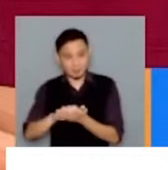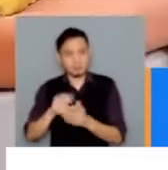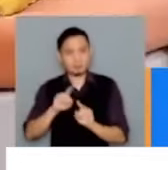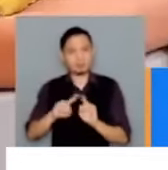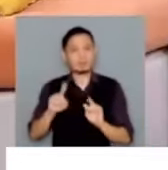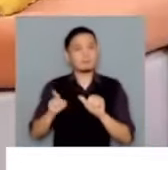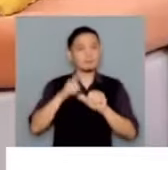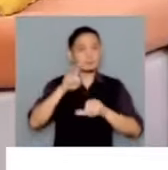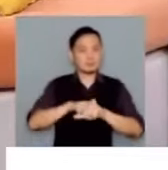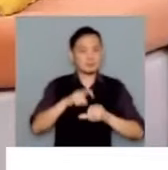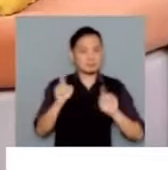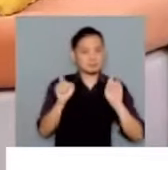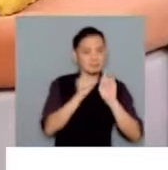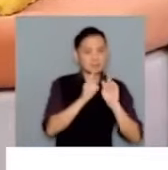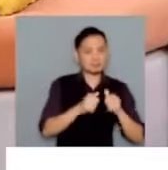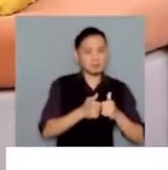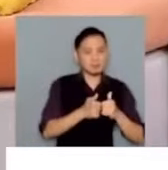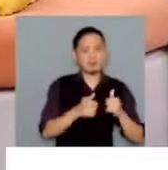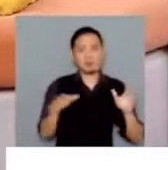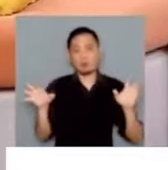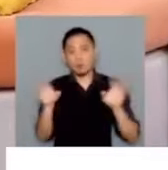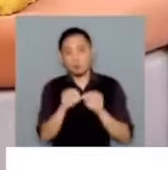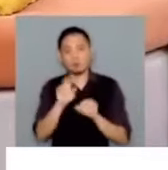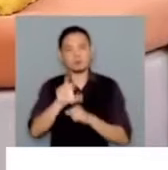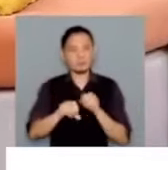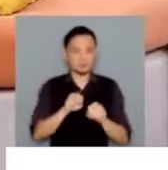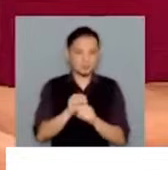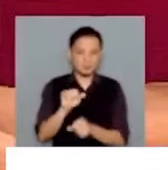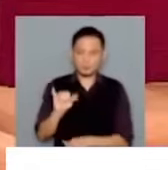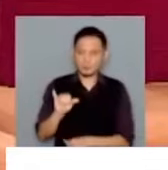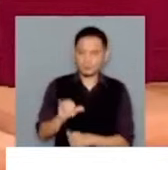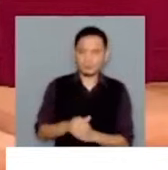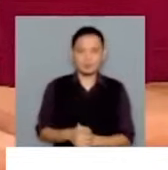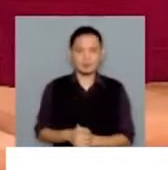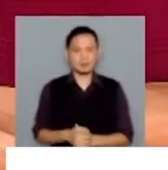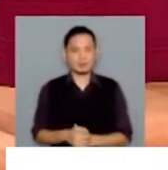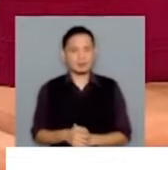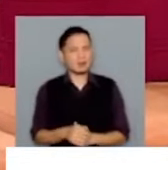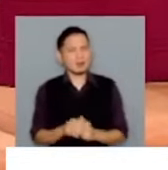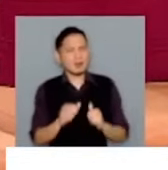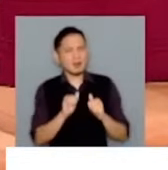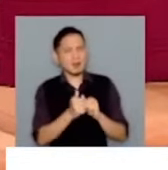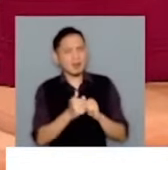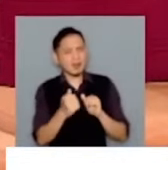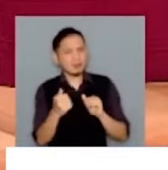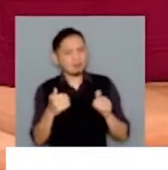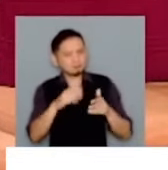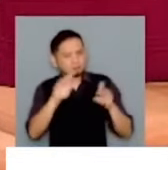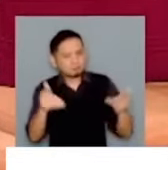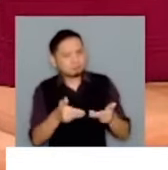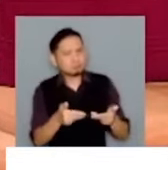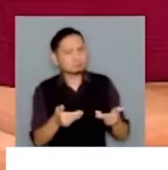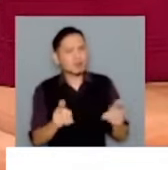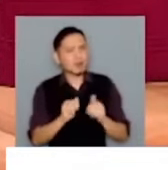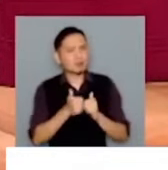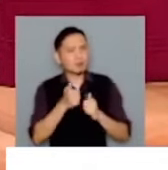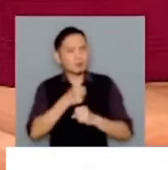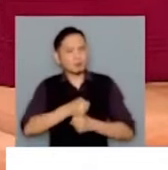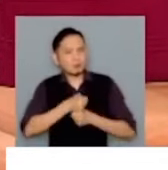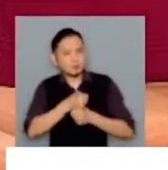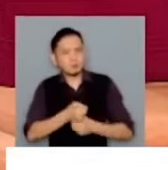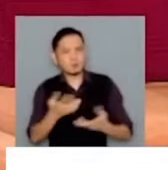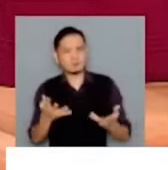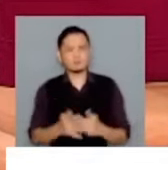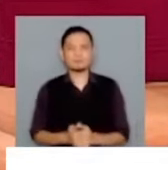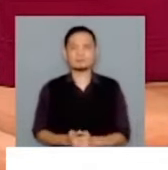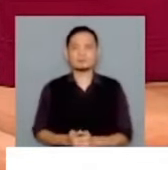mag-boyfriend, girlfriend. Oh! Eto, Mark, paano kayo nakakilala at paano mo naman niligawan to si Jelay? Mostly sa Facebook